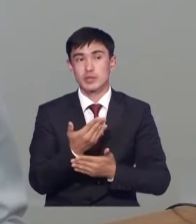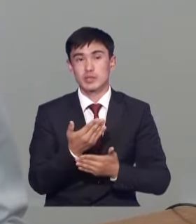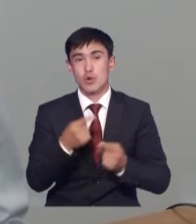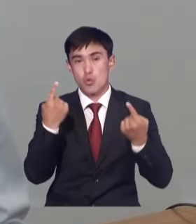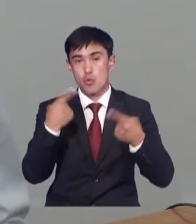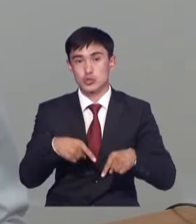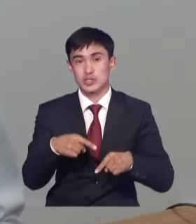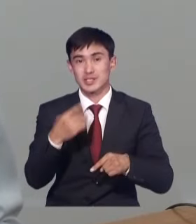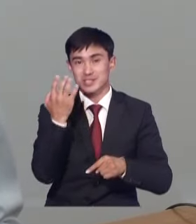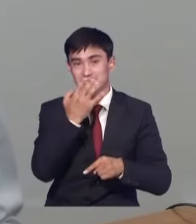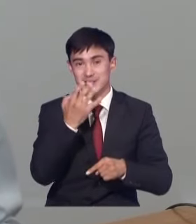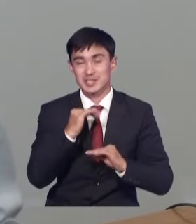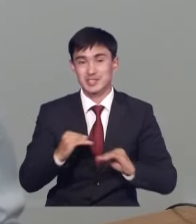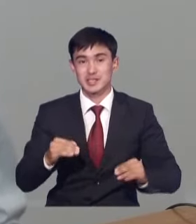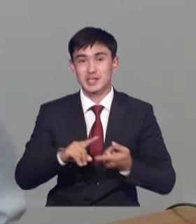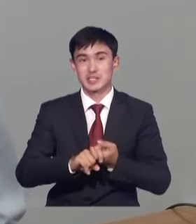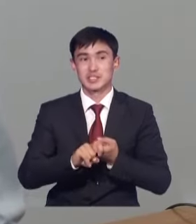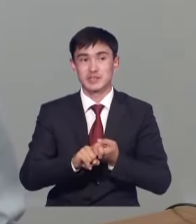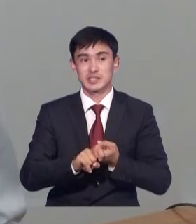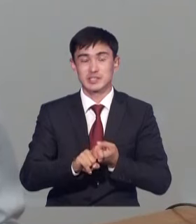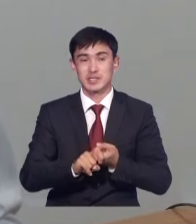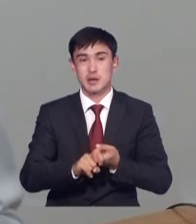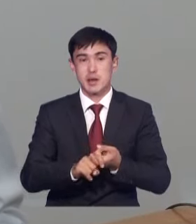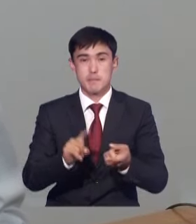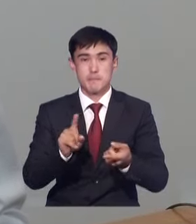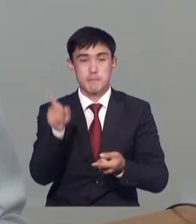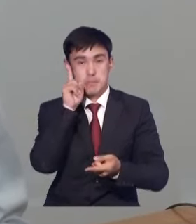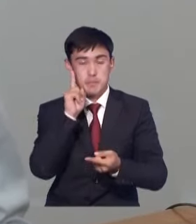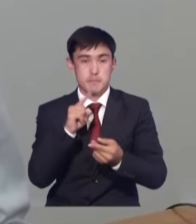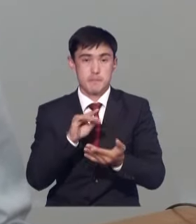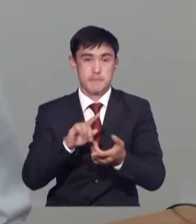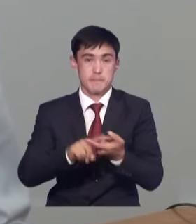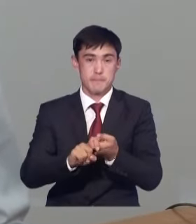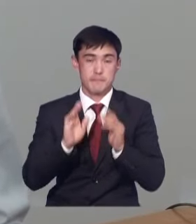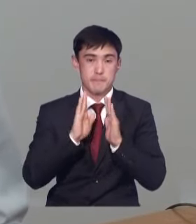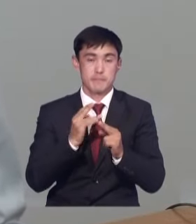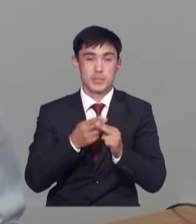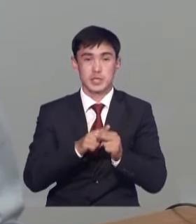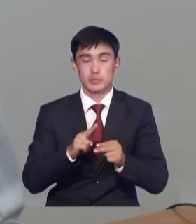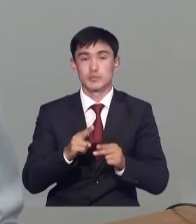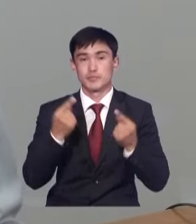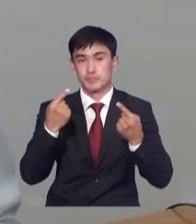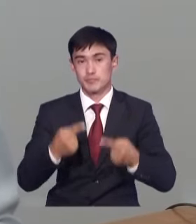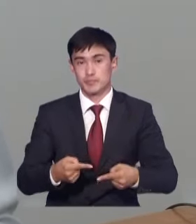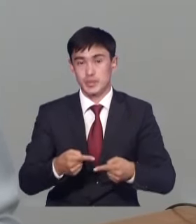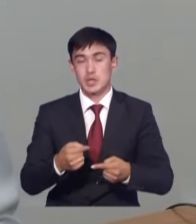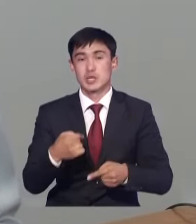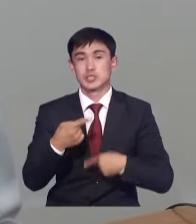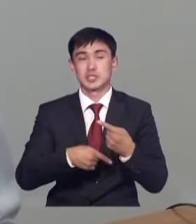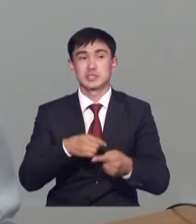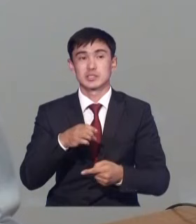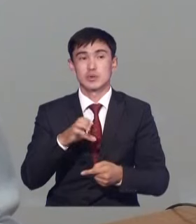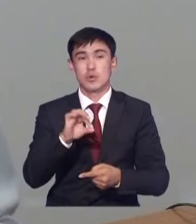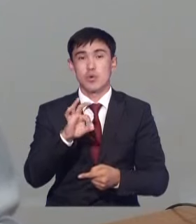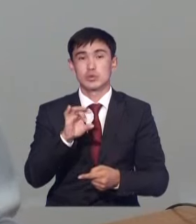зрения у детей, связанное с применением гаджетов. Вот. Ну, а так вот через СМС у нас проблем